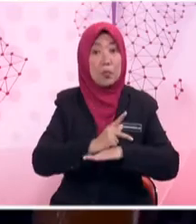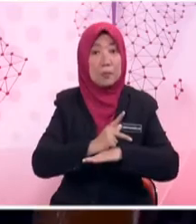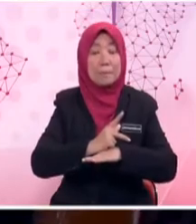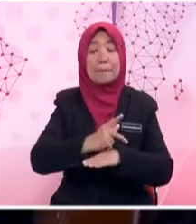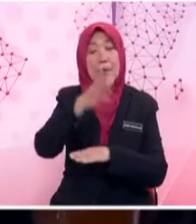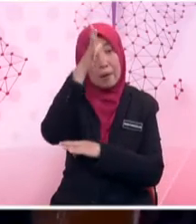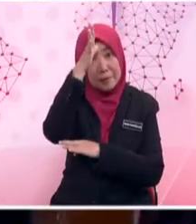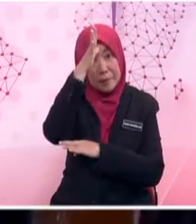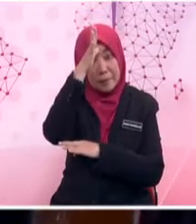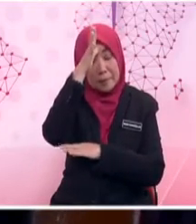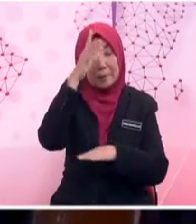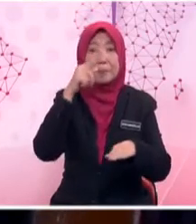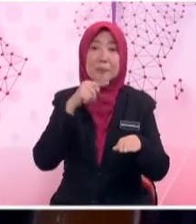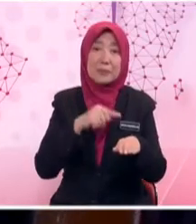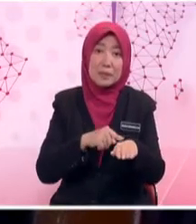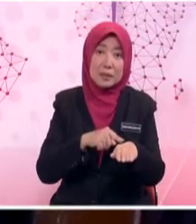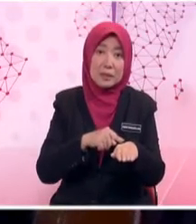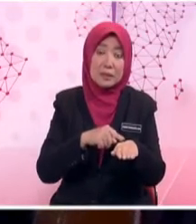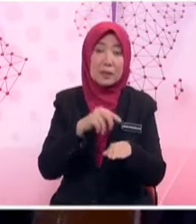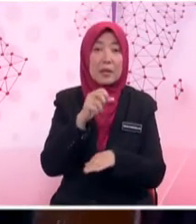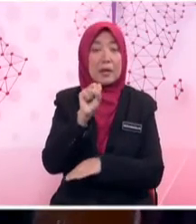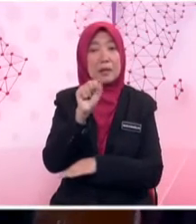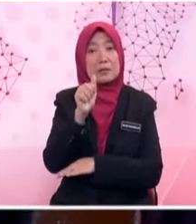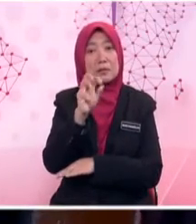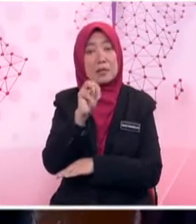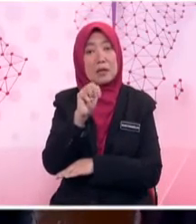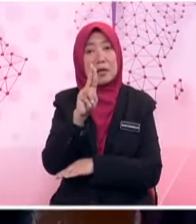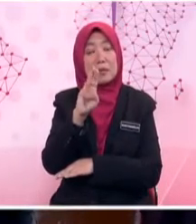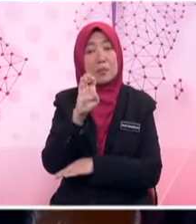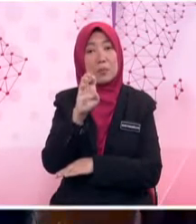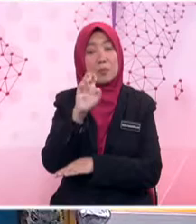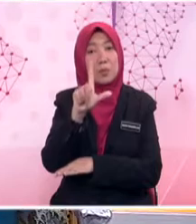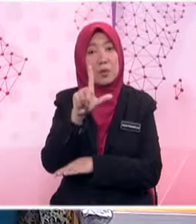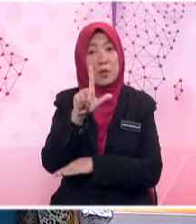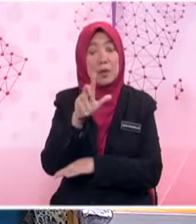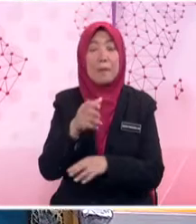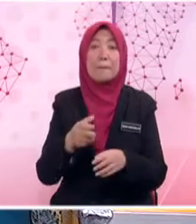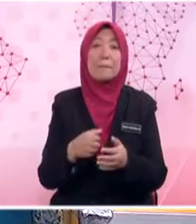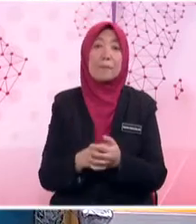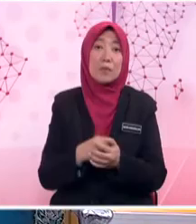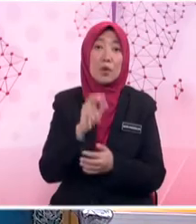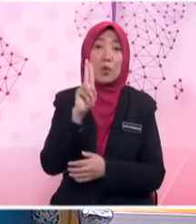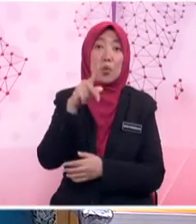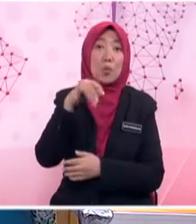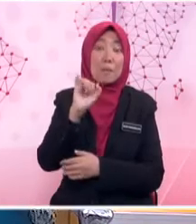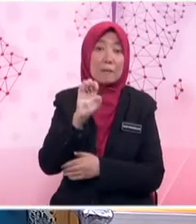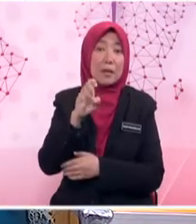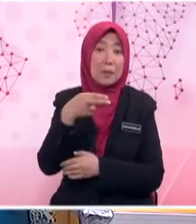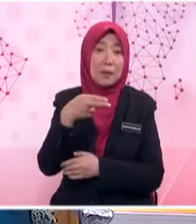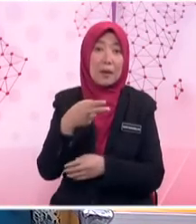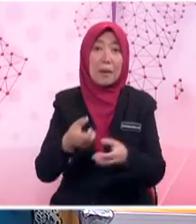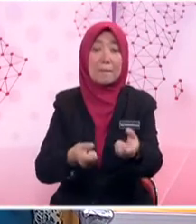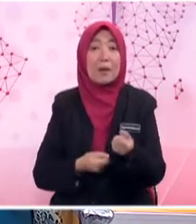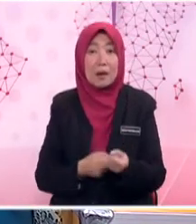di Samuel Upi menarik. rasa macam ayat ni tak betul kan? Cabarnya